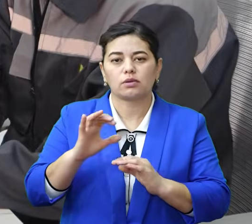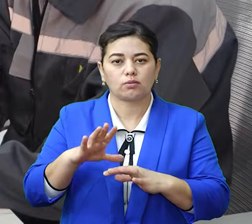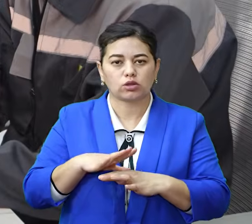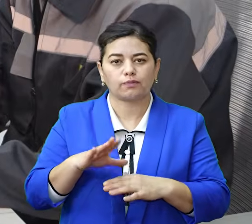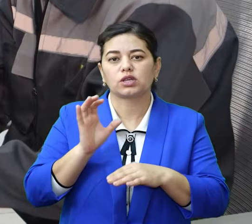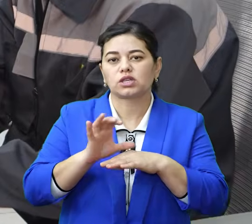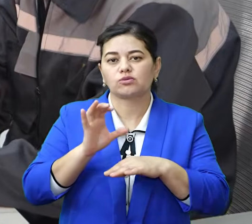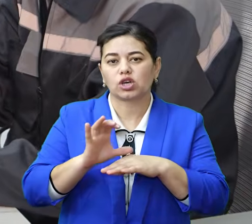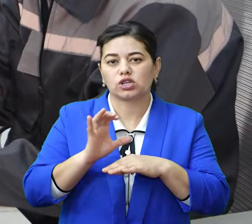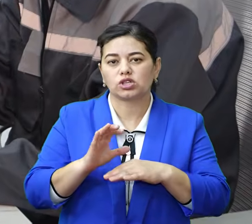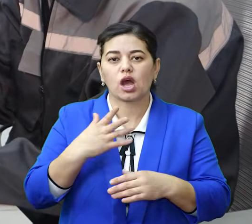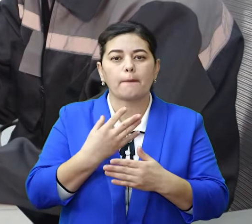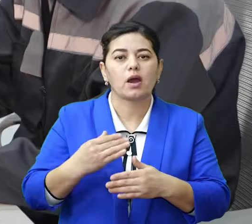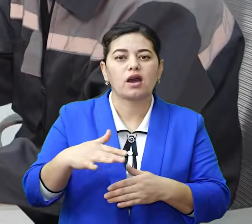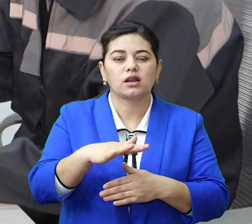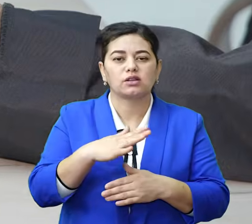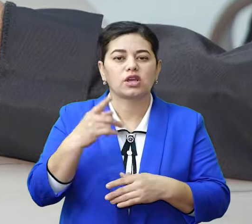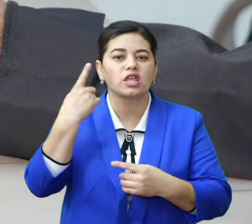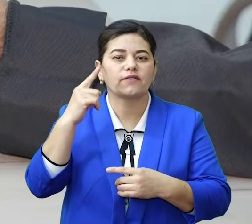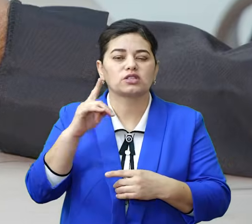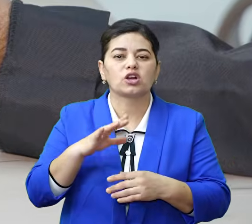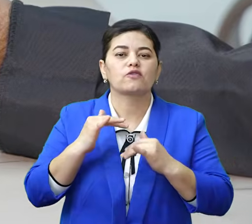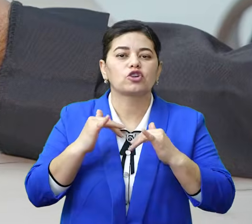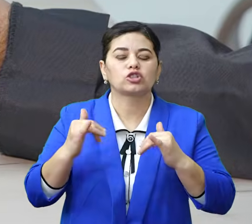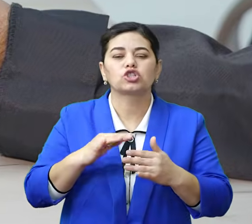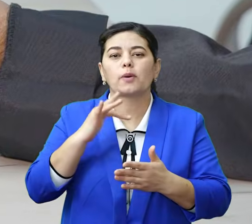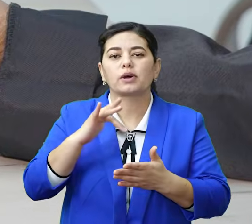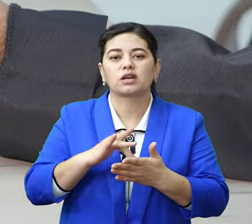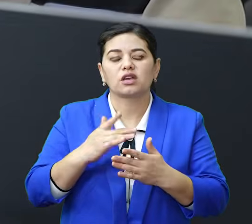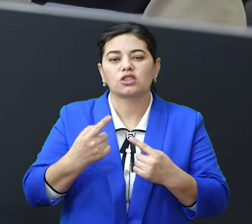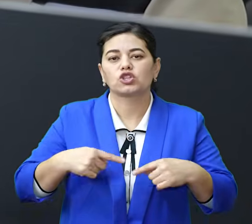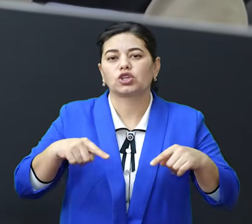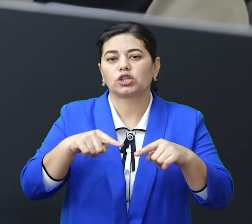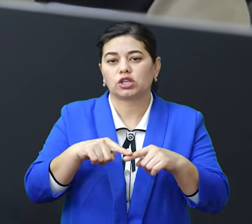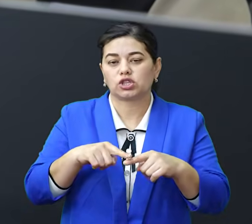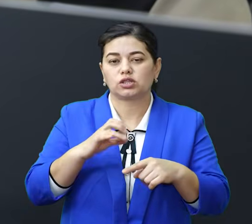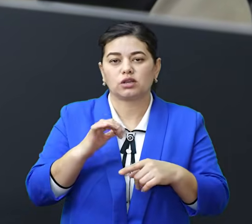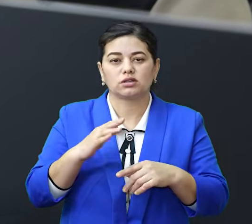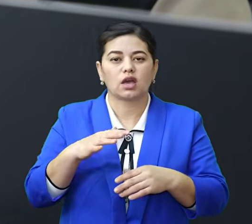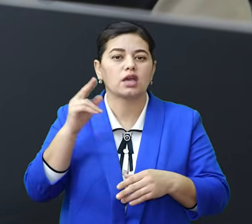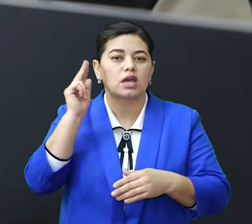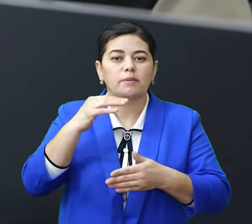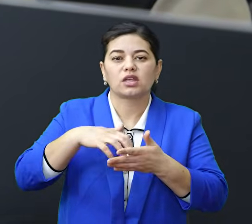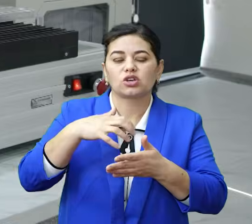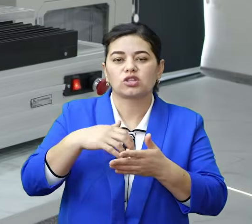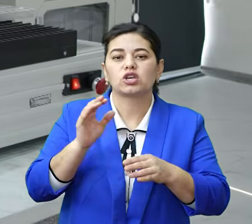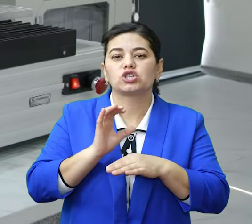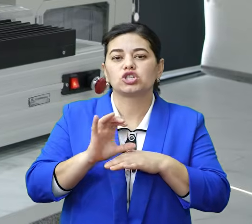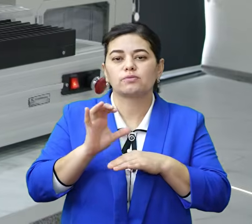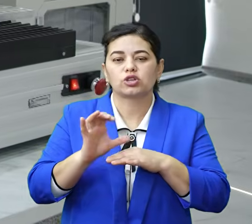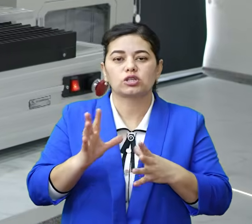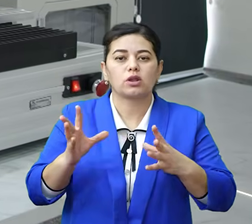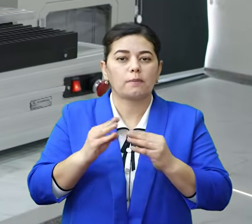ta'minlamoqda. Ishlab chiqarishni mahalliylashtirish va innovatsion rivojlantirish markazining tashkil etilishi esa ilmiy tadqiqotlarni ishlab chiqarish